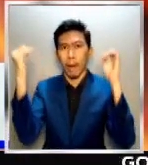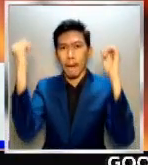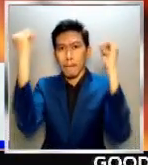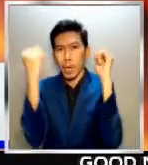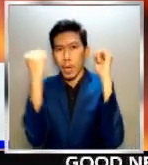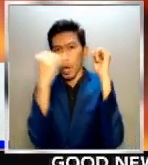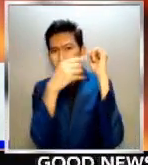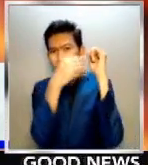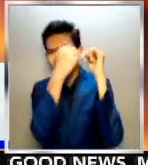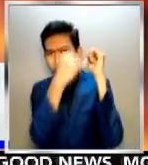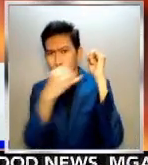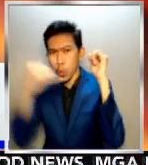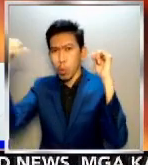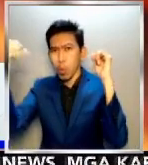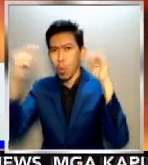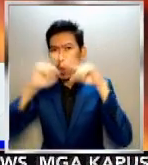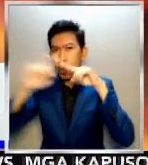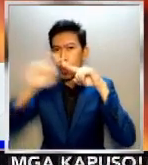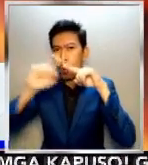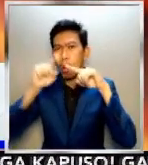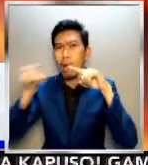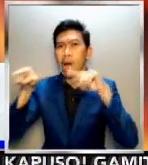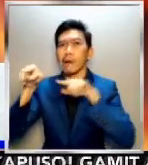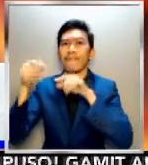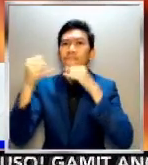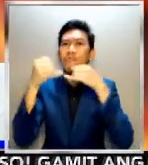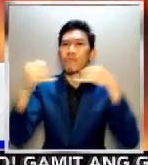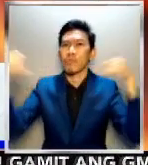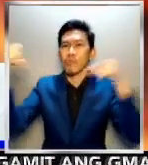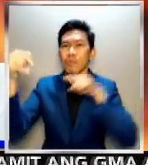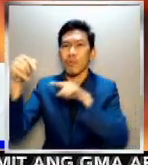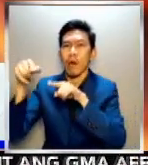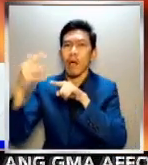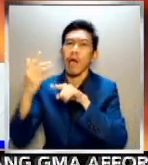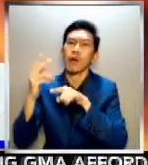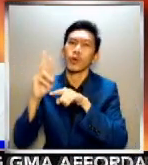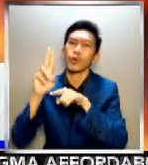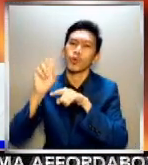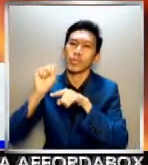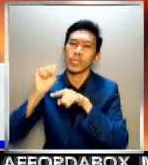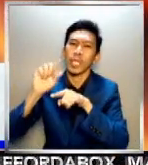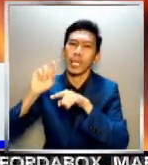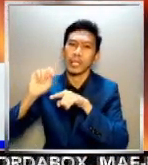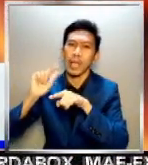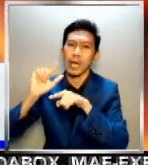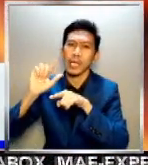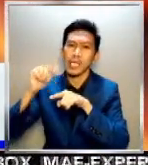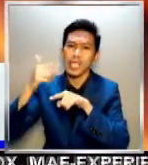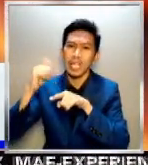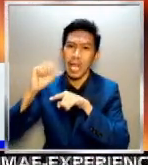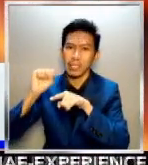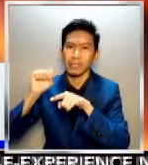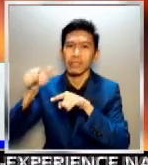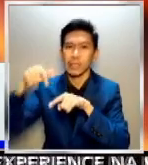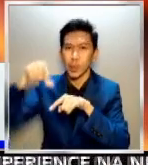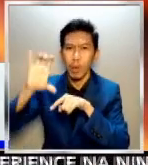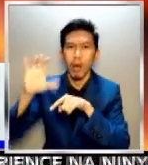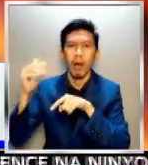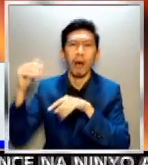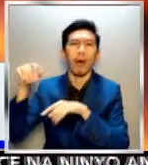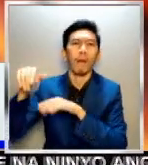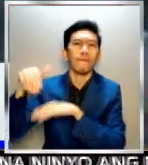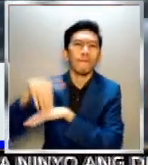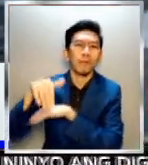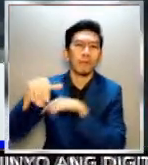communication cable sa bahaging ito ng Barangay Cruz na Ligas, Quezon City mag-alas 10 kagabi. Unti-unting gumagapang ang apoy sa iba